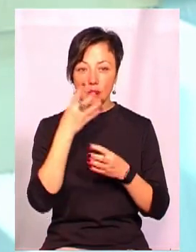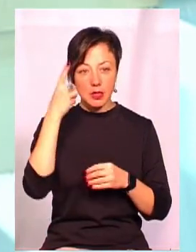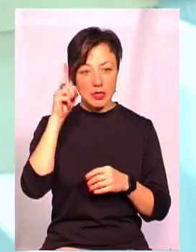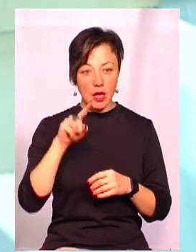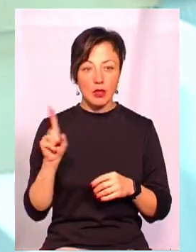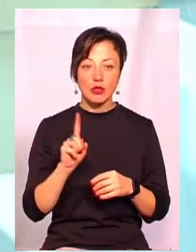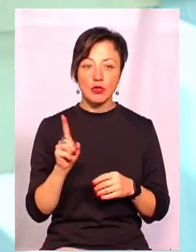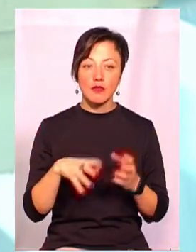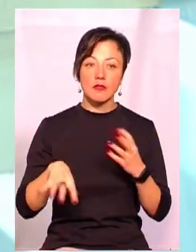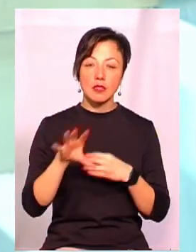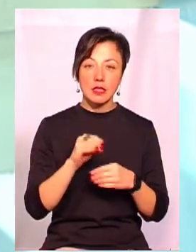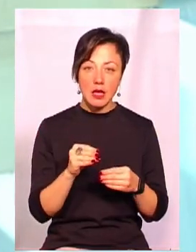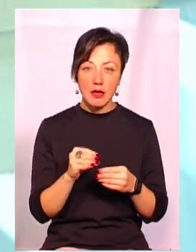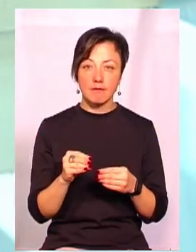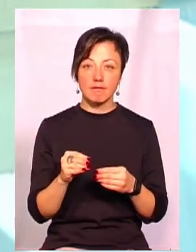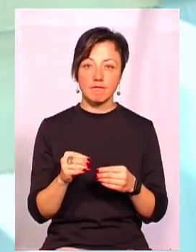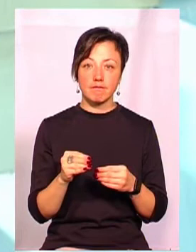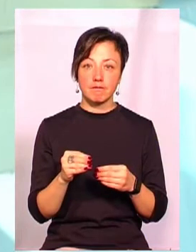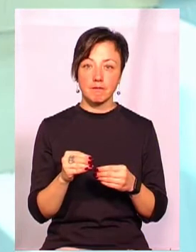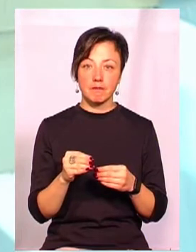знаєте, що все зав'язано на